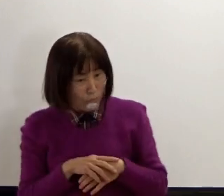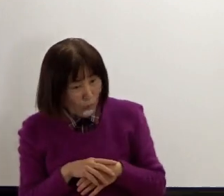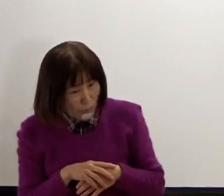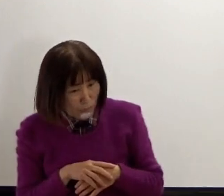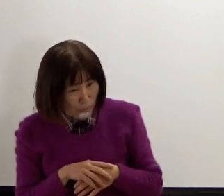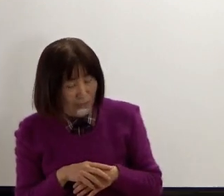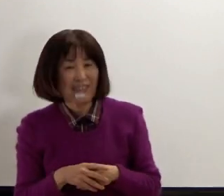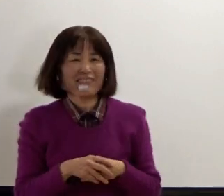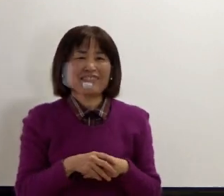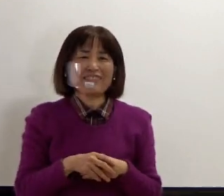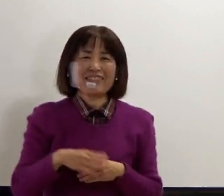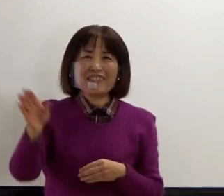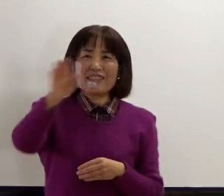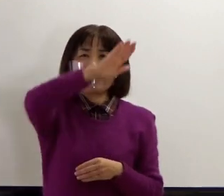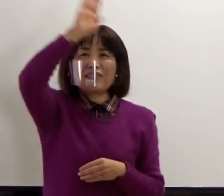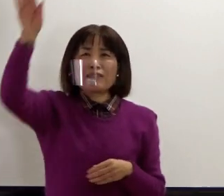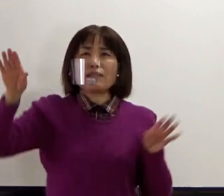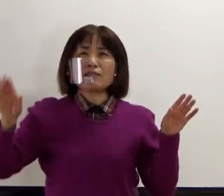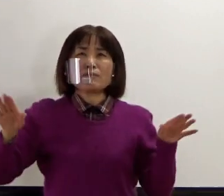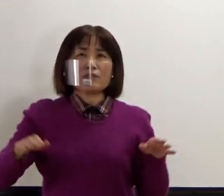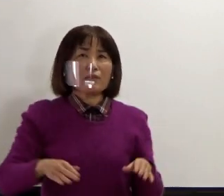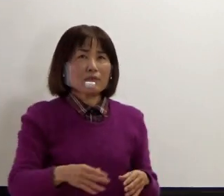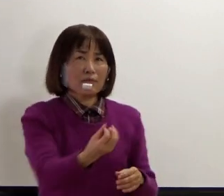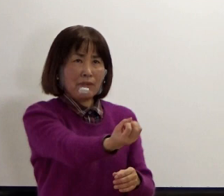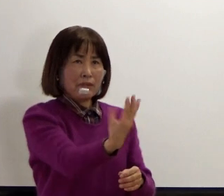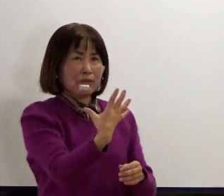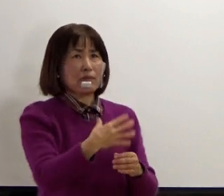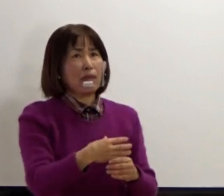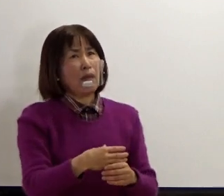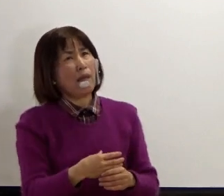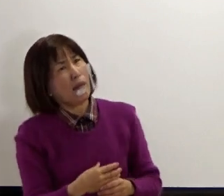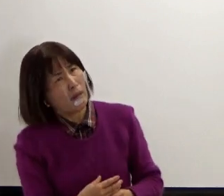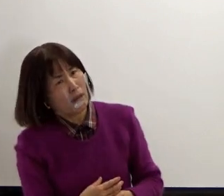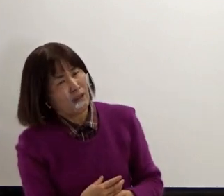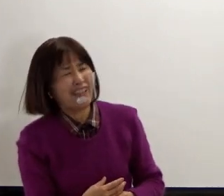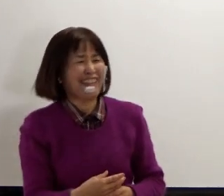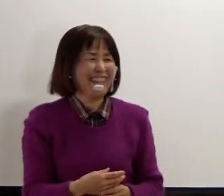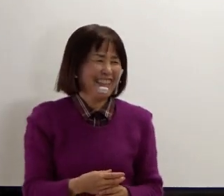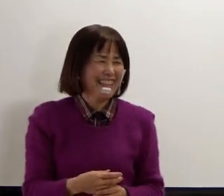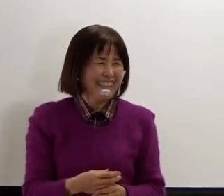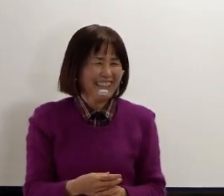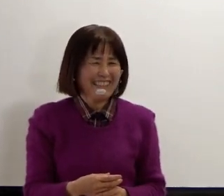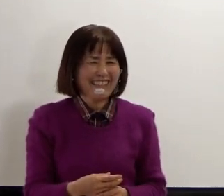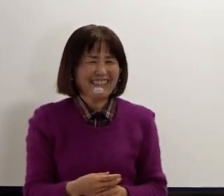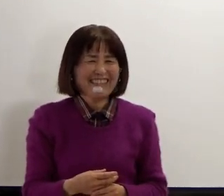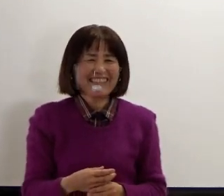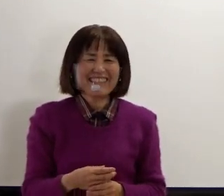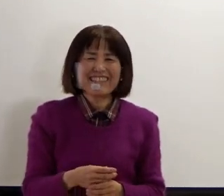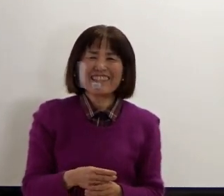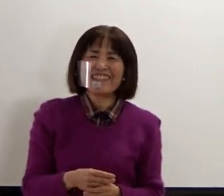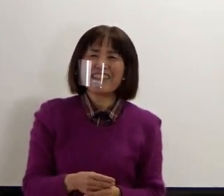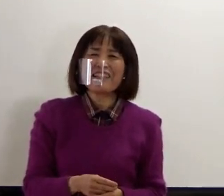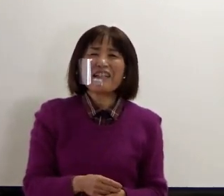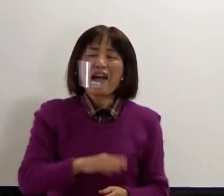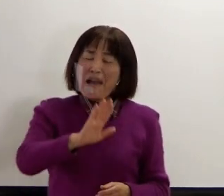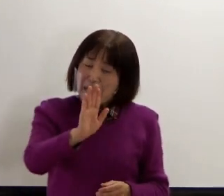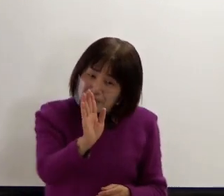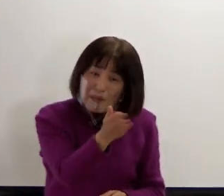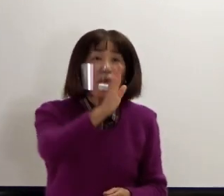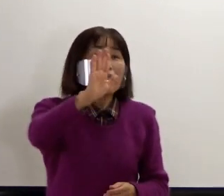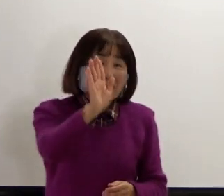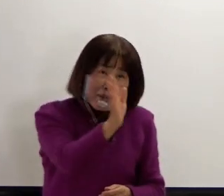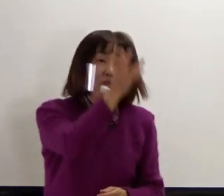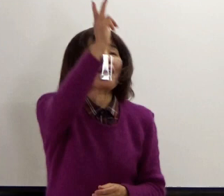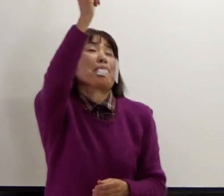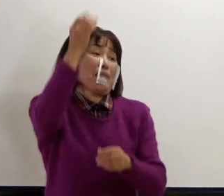ちょっとこう天使もねガクって感じですね、そんなことは最初から100も承知だと、それでも神様